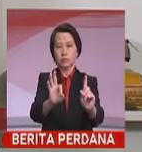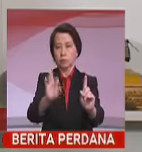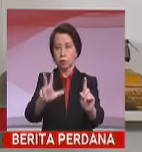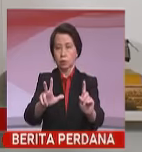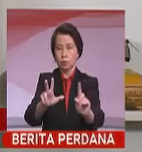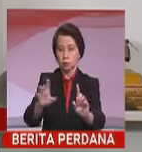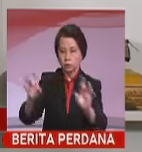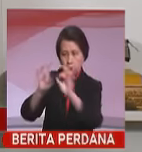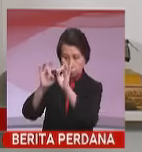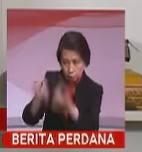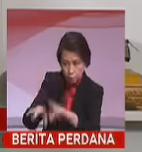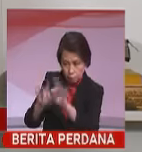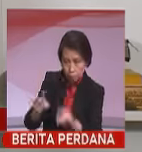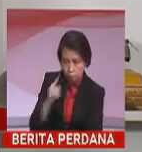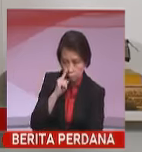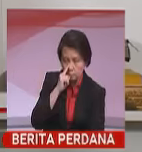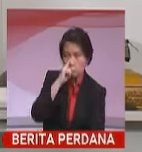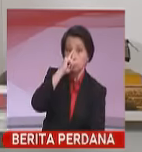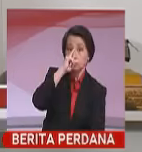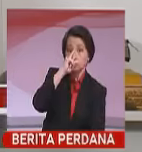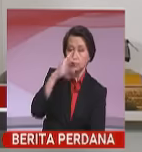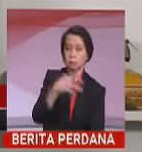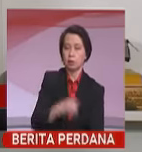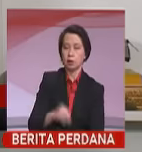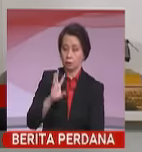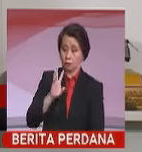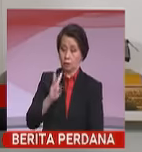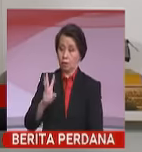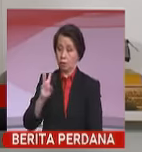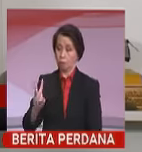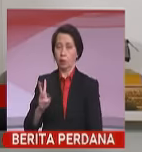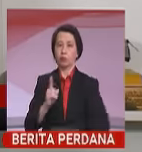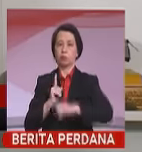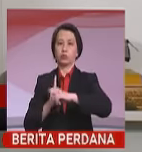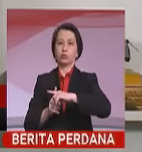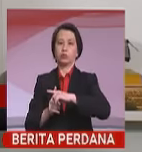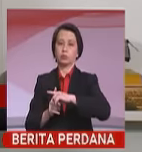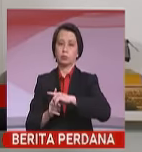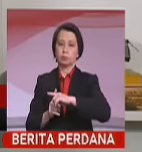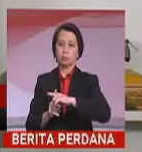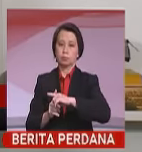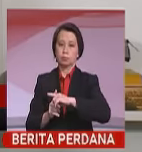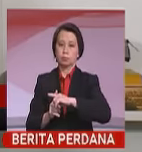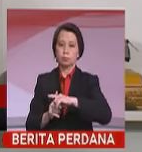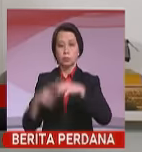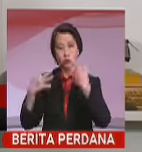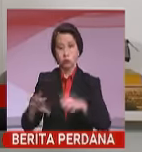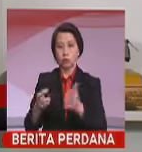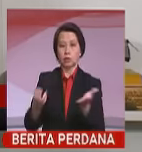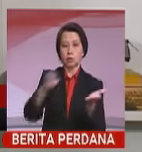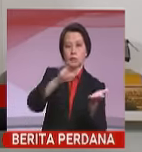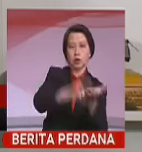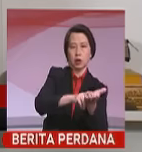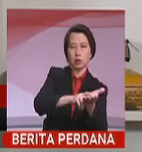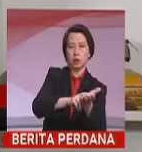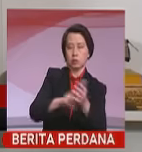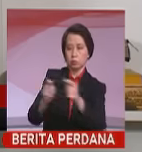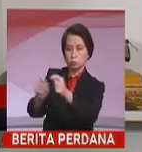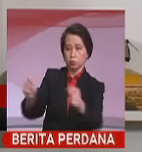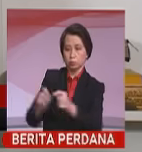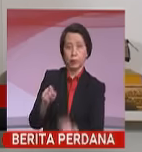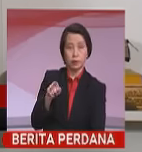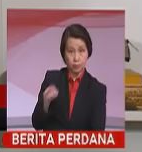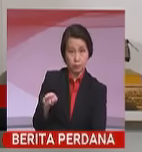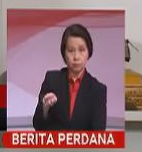1,793 saringan dan sebanyak 66 kes positif COVID-19 telah direkodkan di lokaliti